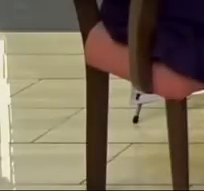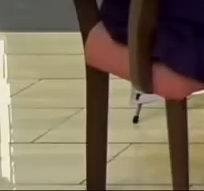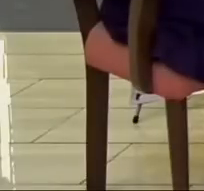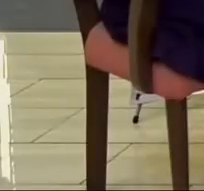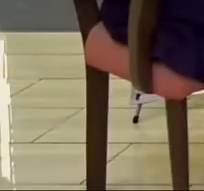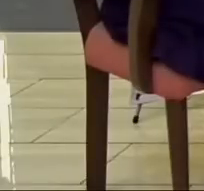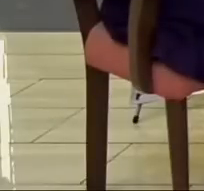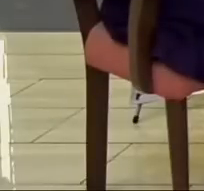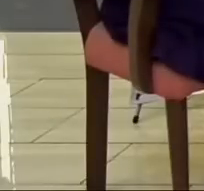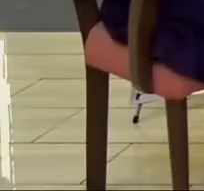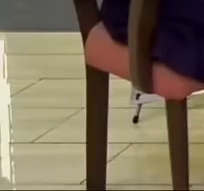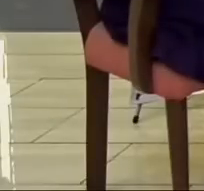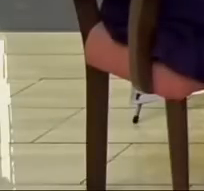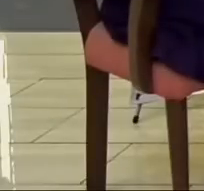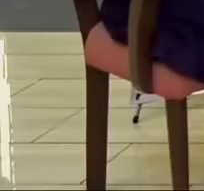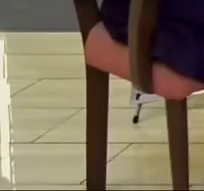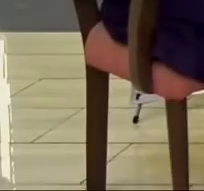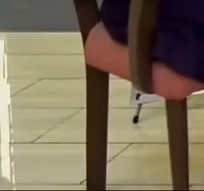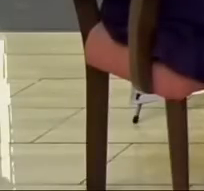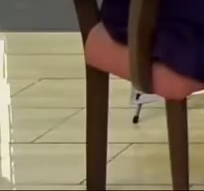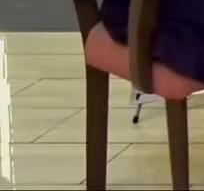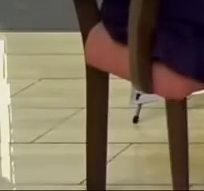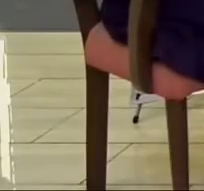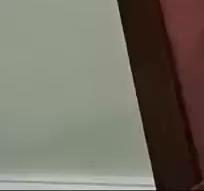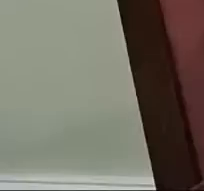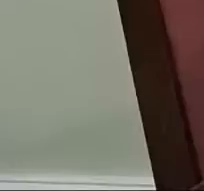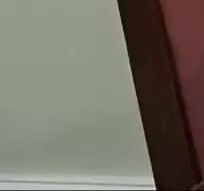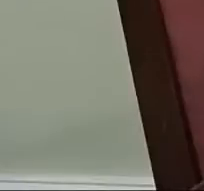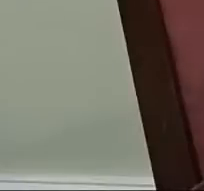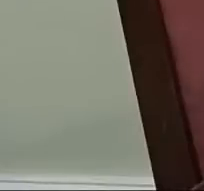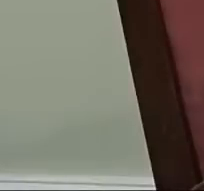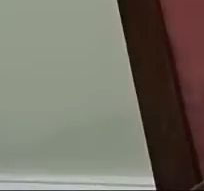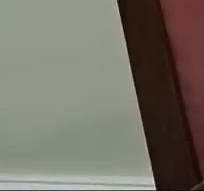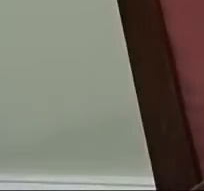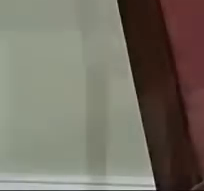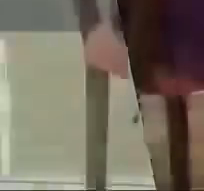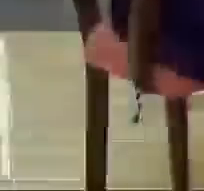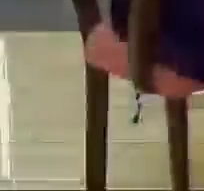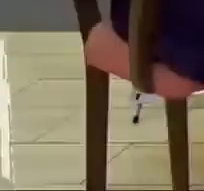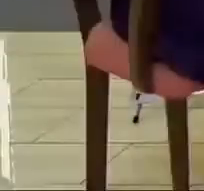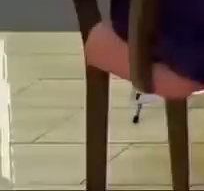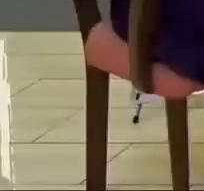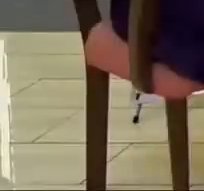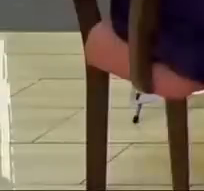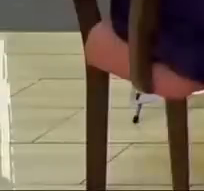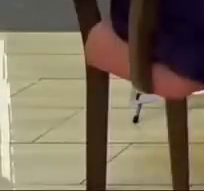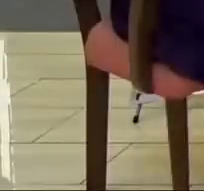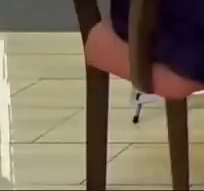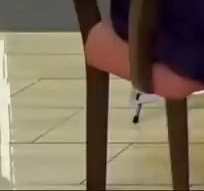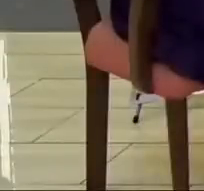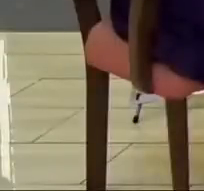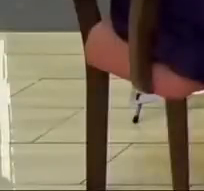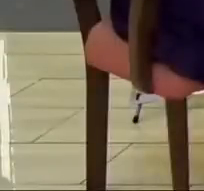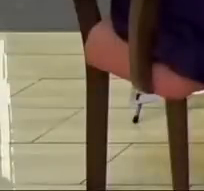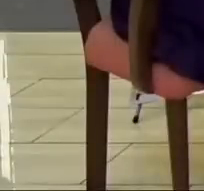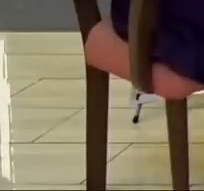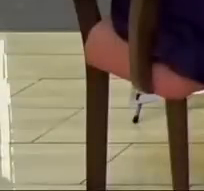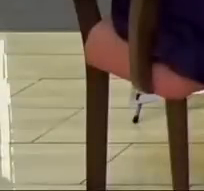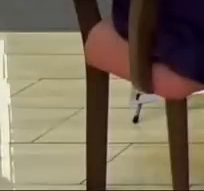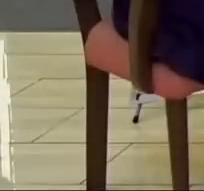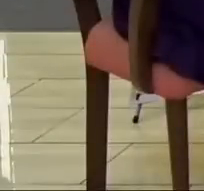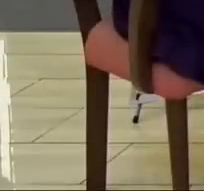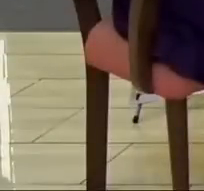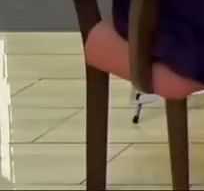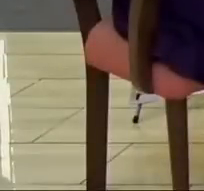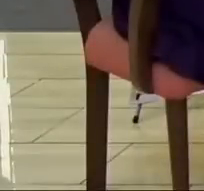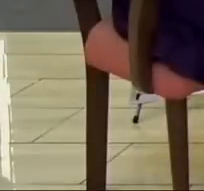altar and then they pray the novena together. Sa party pong ito, nais po namin hinga ng ilang